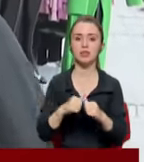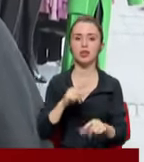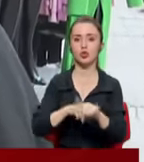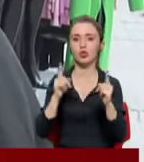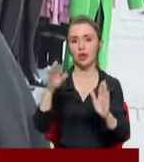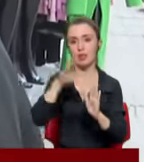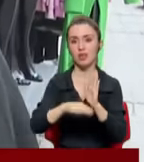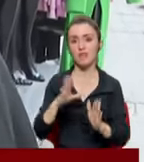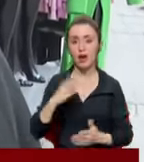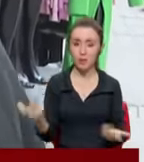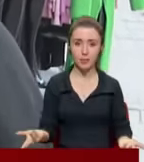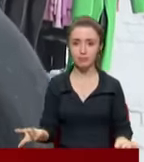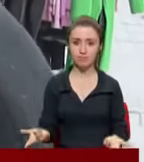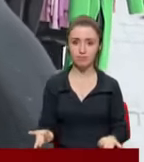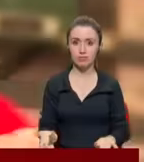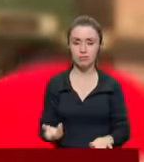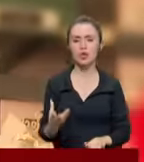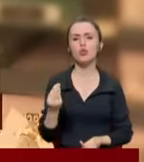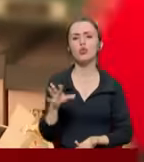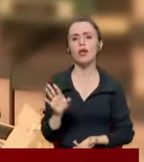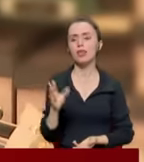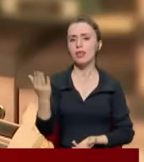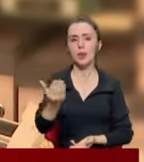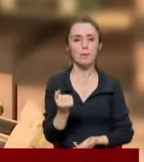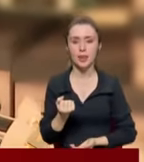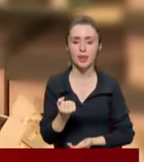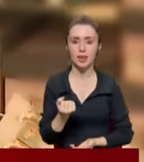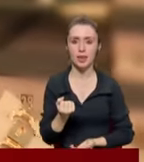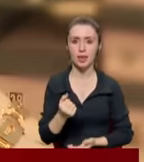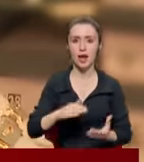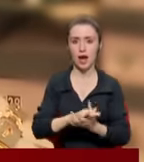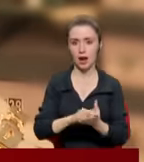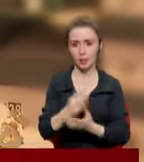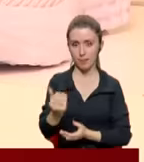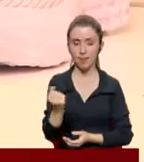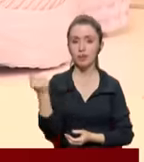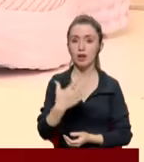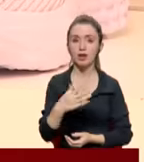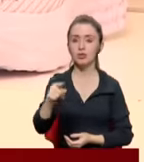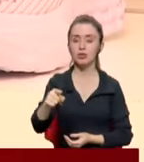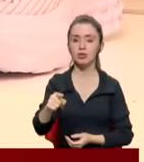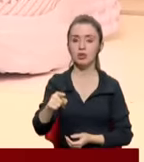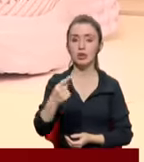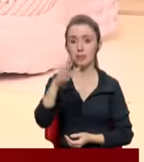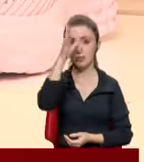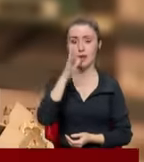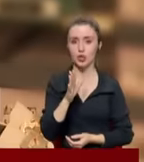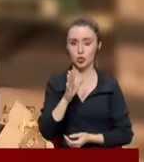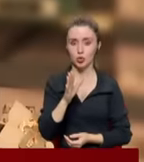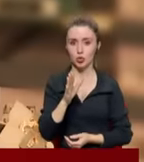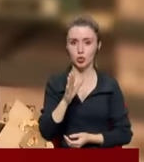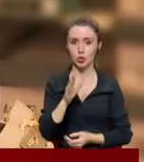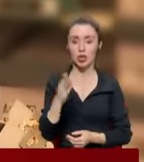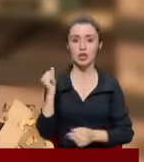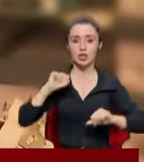ind yaptılar ama çok fazla değil ne aldınız e ayakkabı ne kadardı fiyatı 00 p